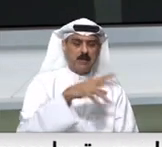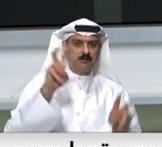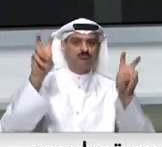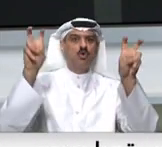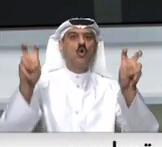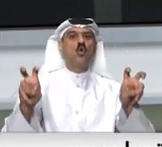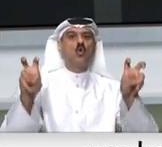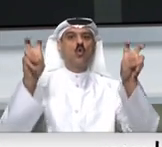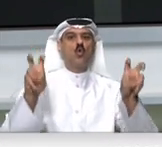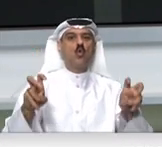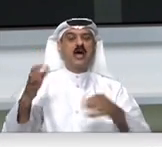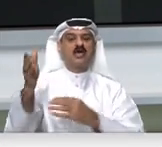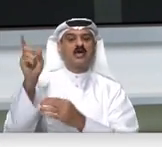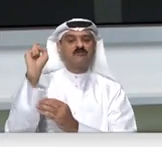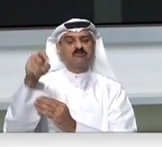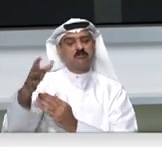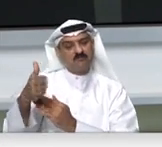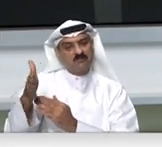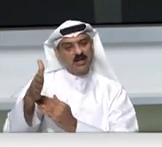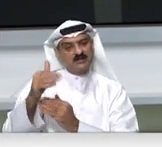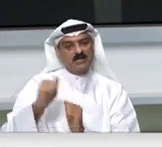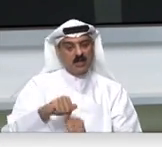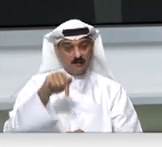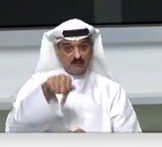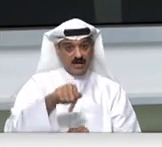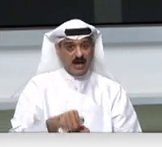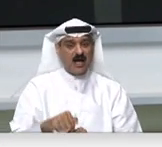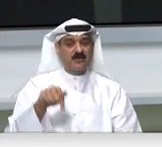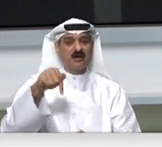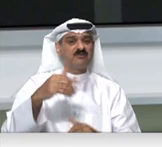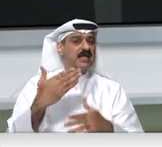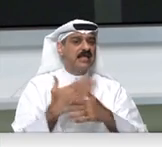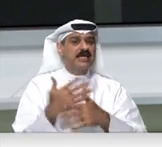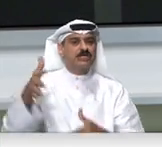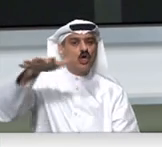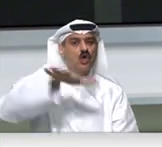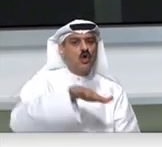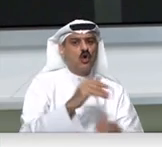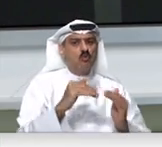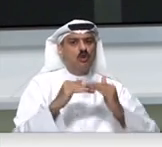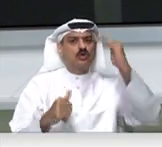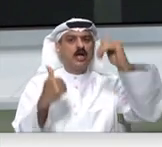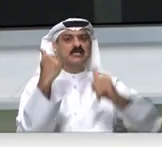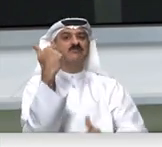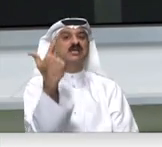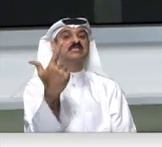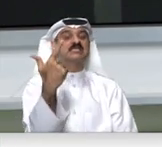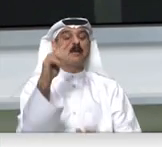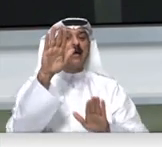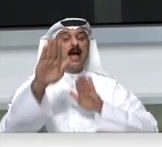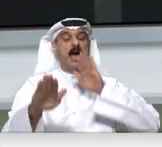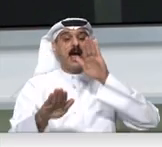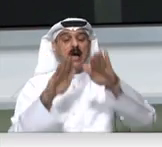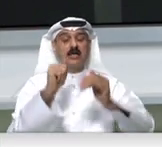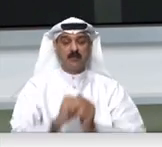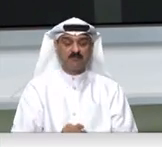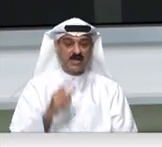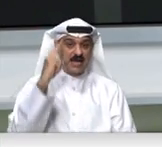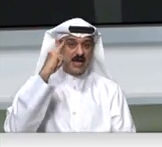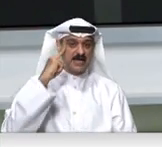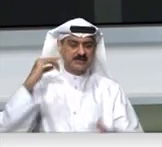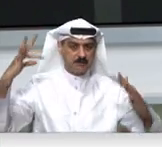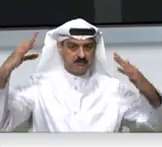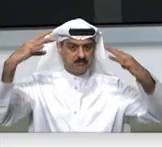ارتفاع الامواج يصل الى خمسه وسته قدم العظمى 47 والصغرى 32 درجه مئويه اج القائمه جزئين عبر السحب راح يكون موجود يوم السبت